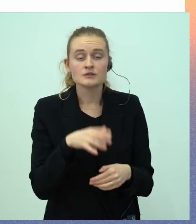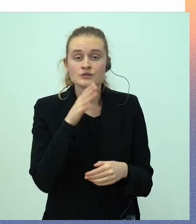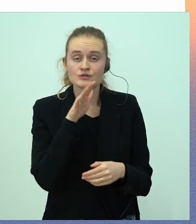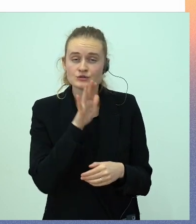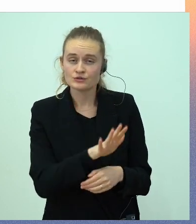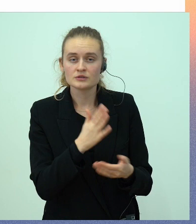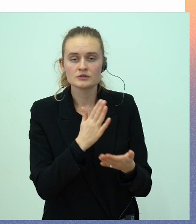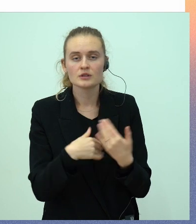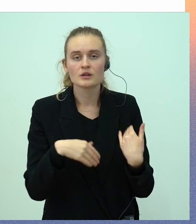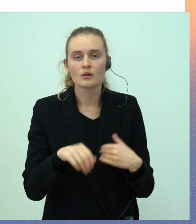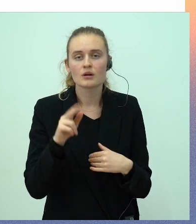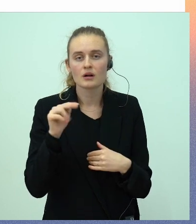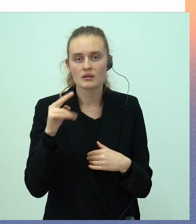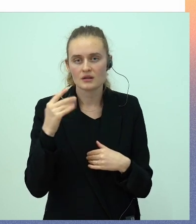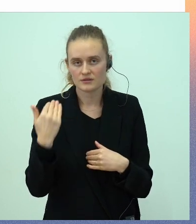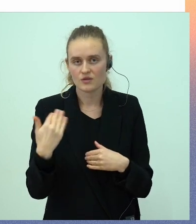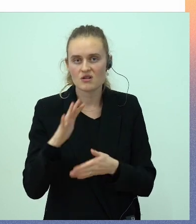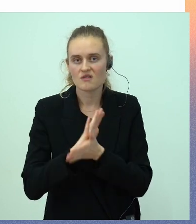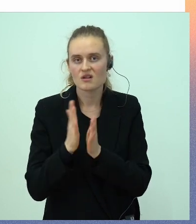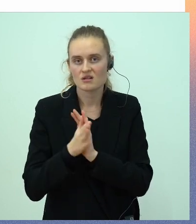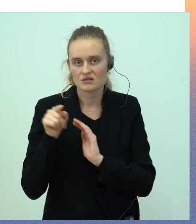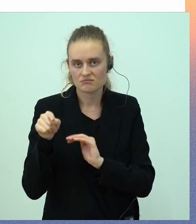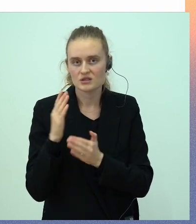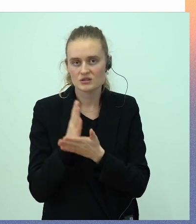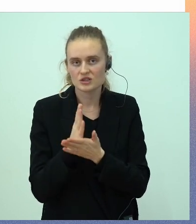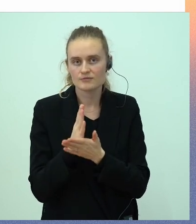kyla iš Kataro režimo, kuris daug investuoja